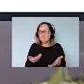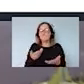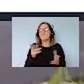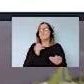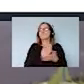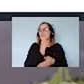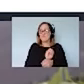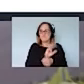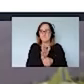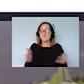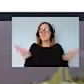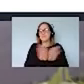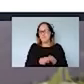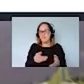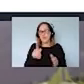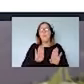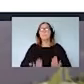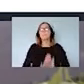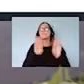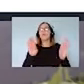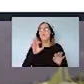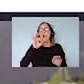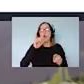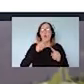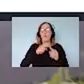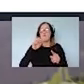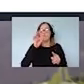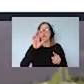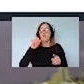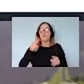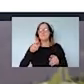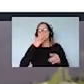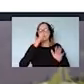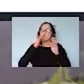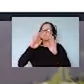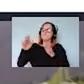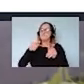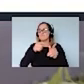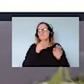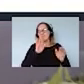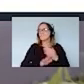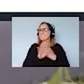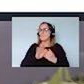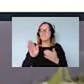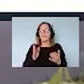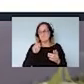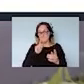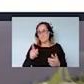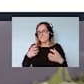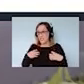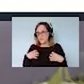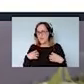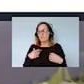w Uniwersytecie, na Muzeum Oksfordzkim, postanowiła po prostu swoje eksponaty, które miała wystawić fizycznie do